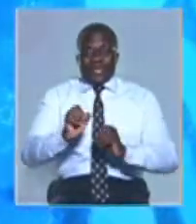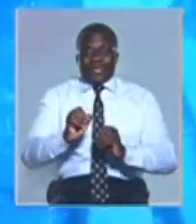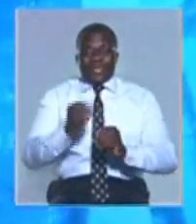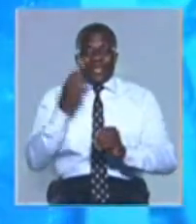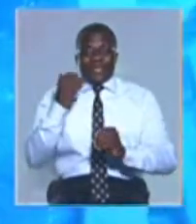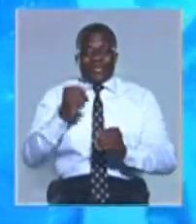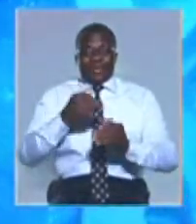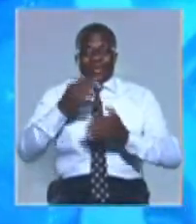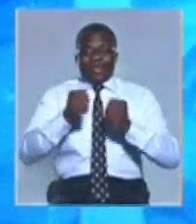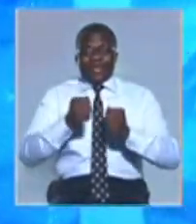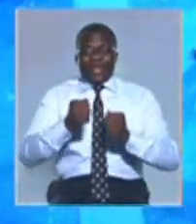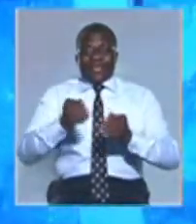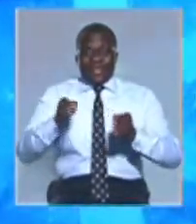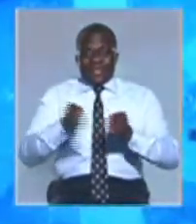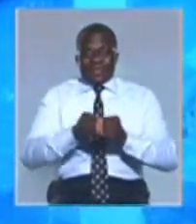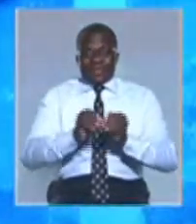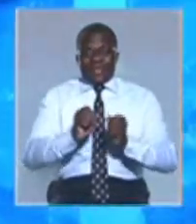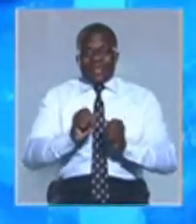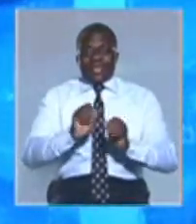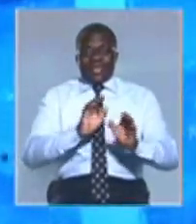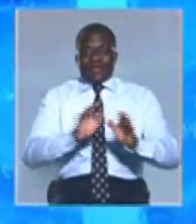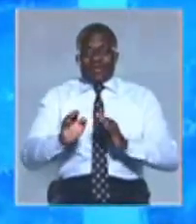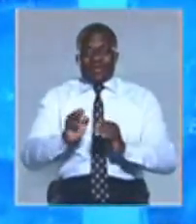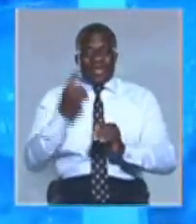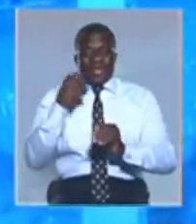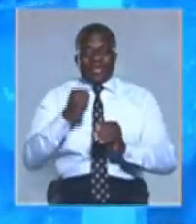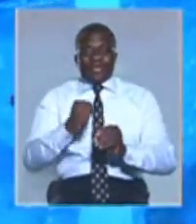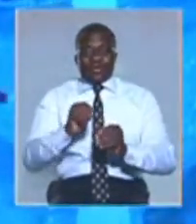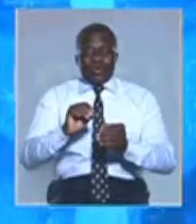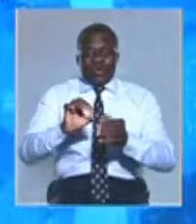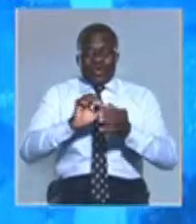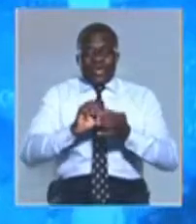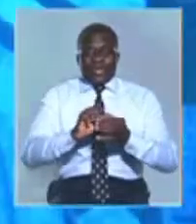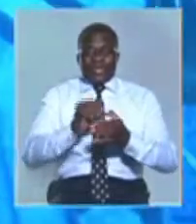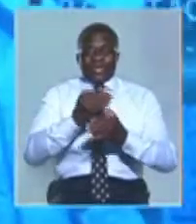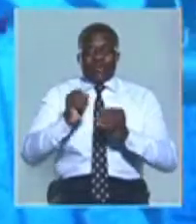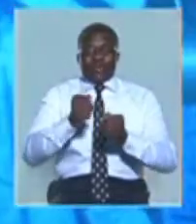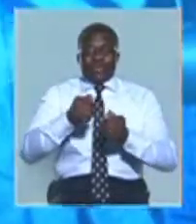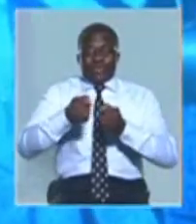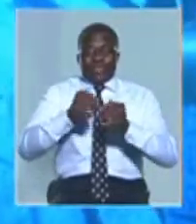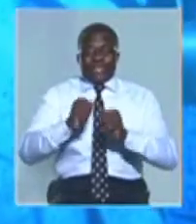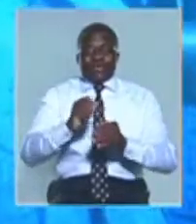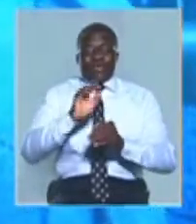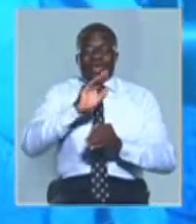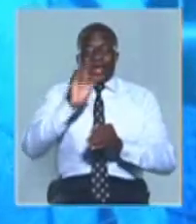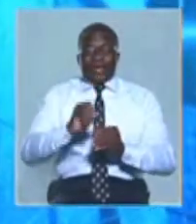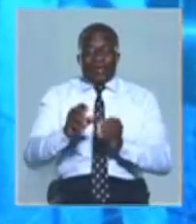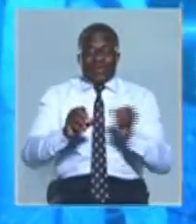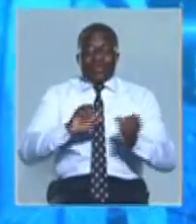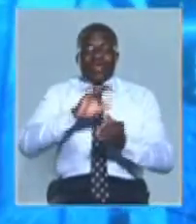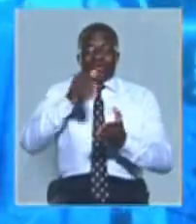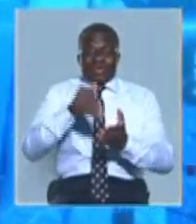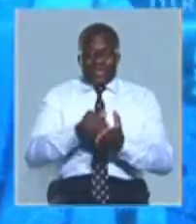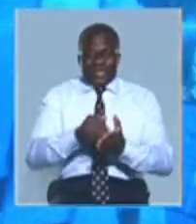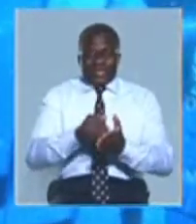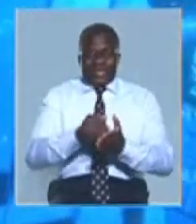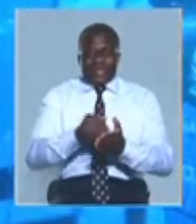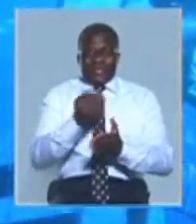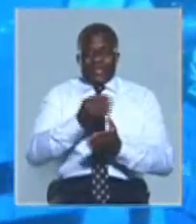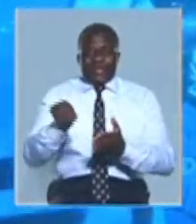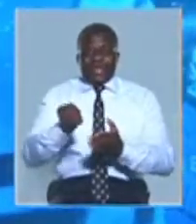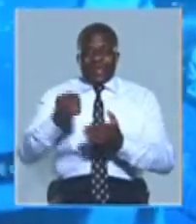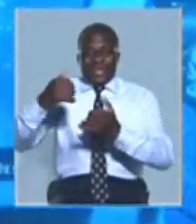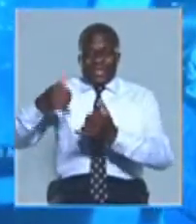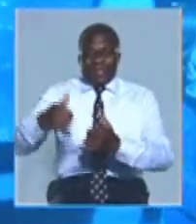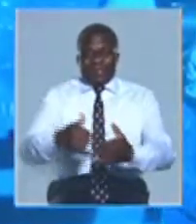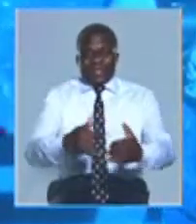récemment grâce à la cession de l'ABAOC, entendez l'Alliance pour le biodigesteur en Afrique de l'Ouest et du Centre. Dans l'élément qui va